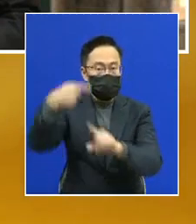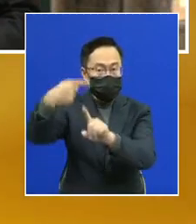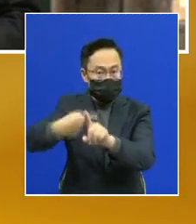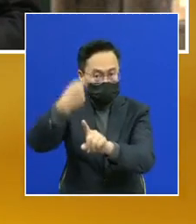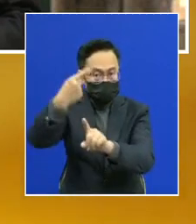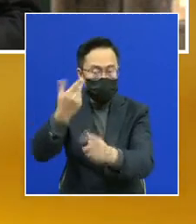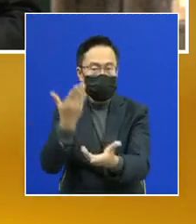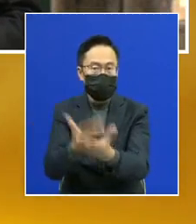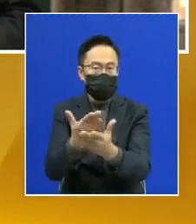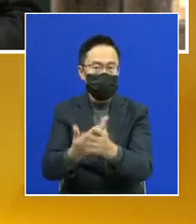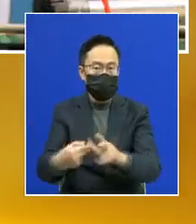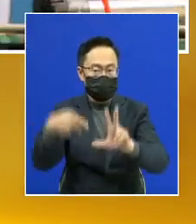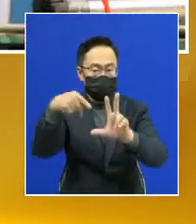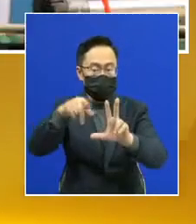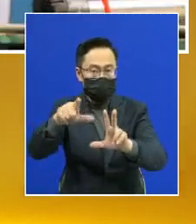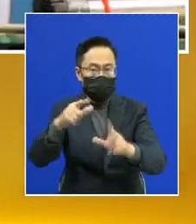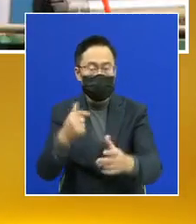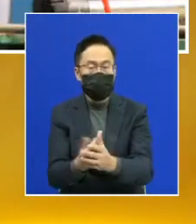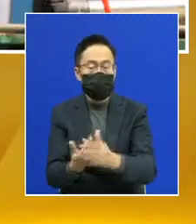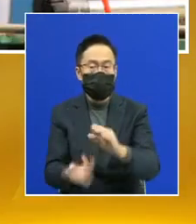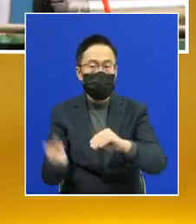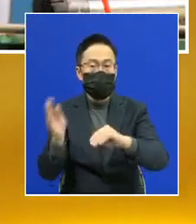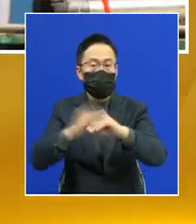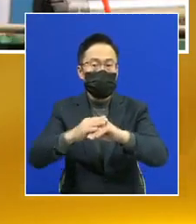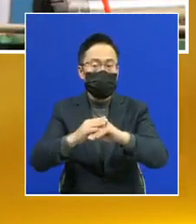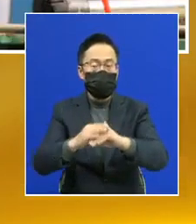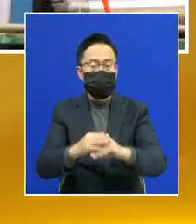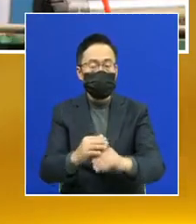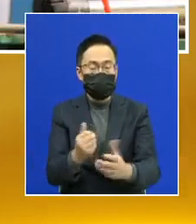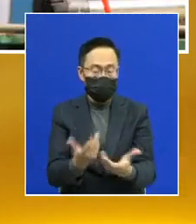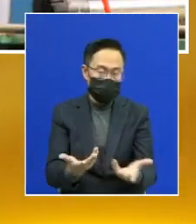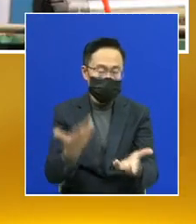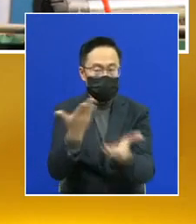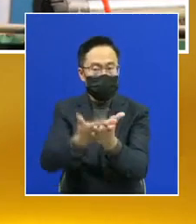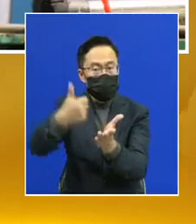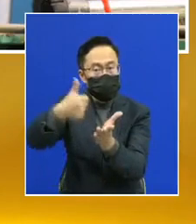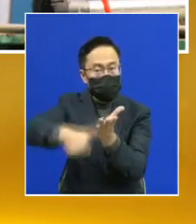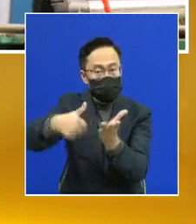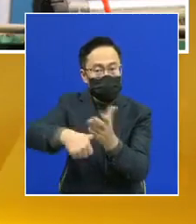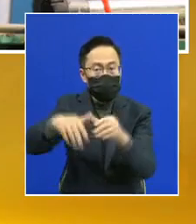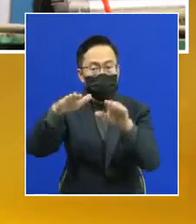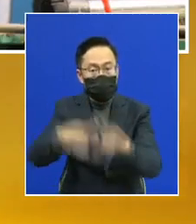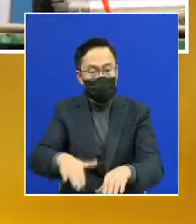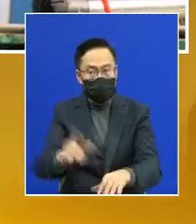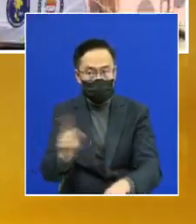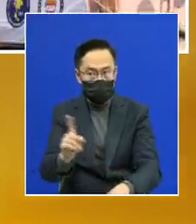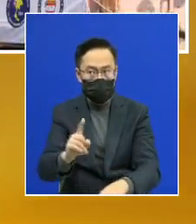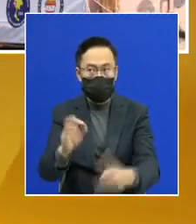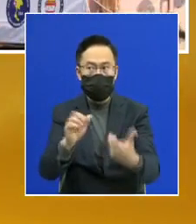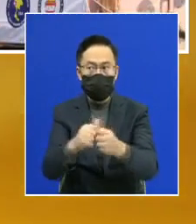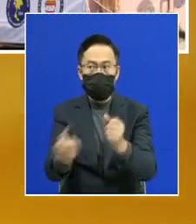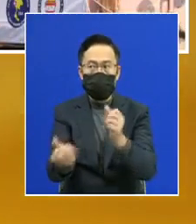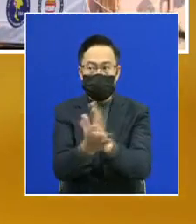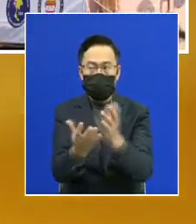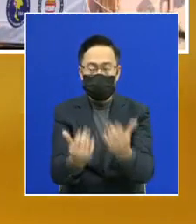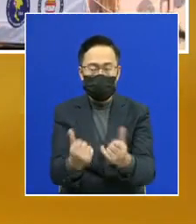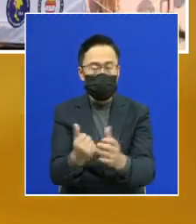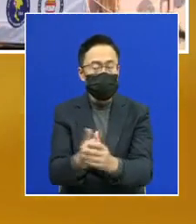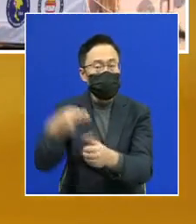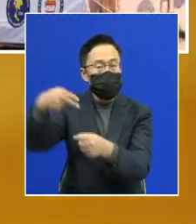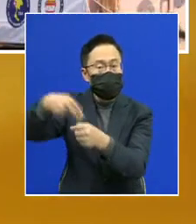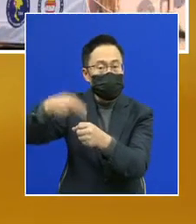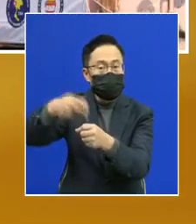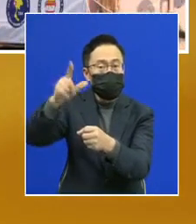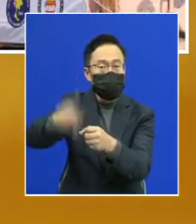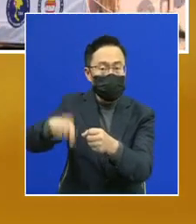ตรึงราคาเยอะกว่านี้มันก็ต้องใช้เงินเยอะขึ้นใช่หรือไปปรับลดภาษีสรรพสามิตนะเพื่อให้ราคาน้ำมันปลายทาง